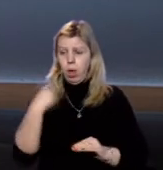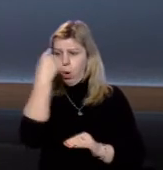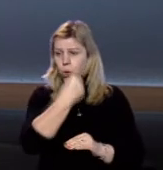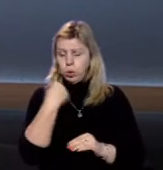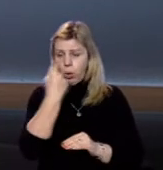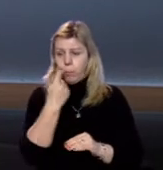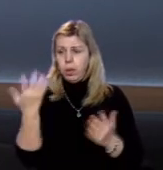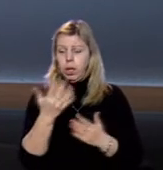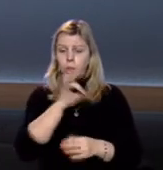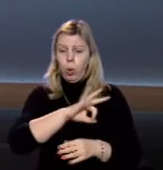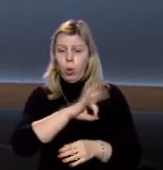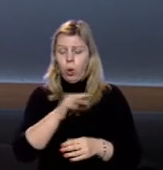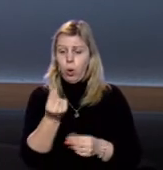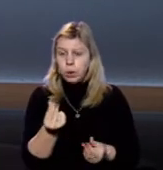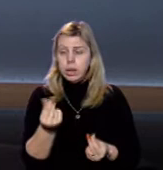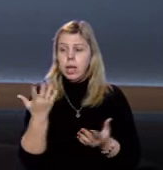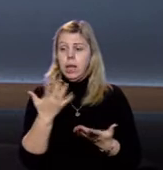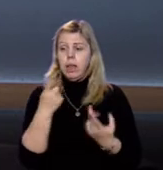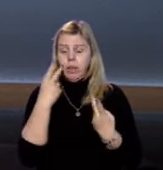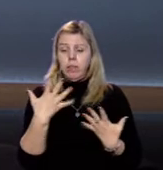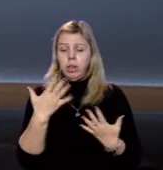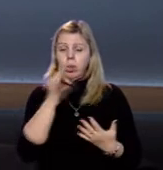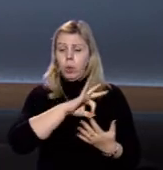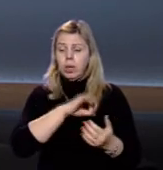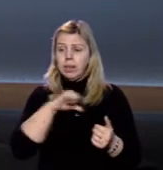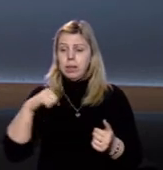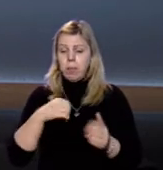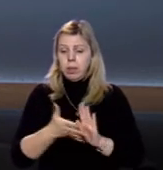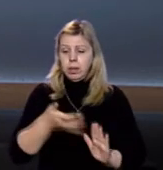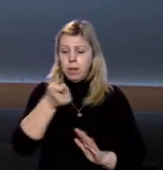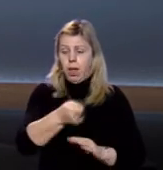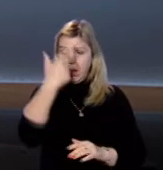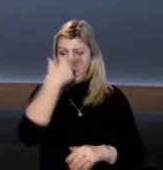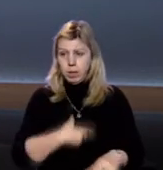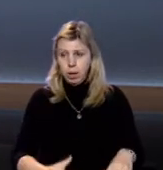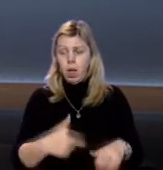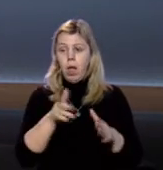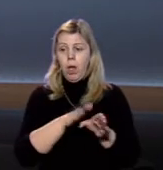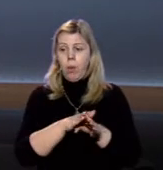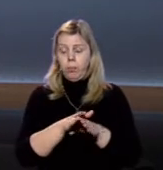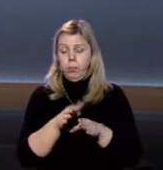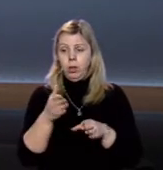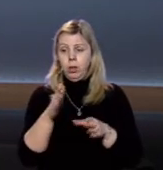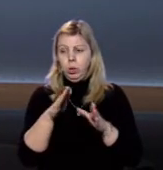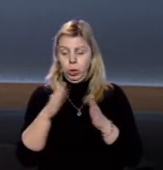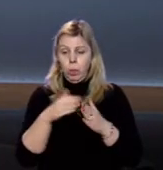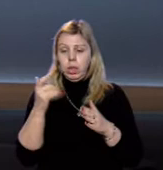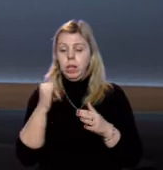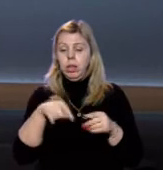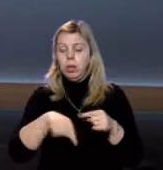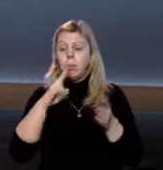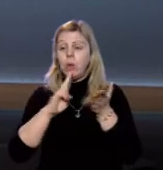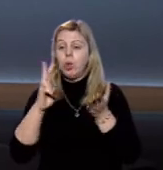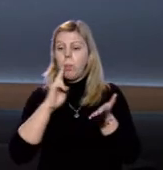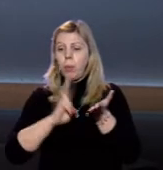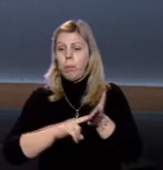про доходи, де відображаються і доходи самого заявника, тобто уповноваженої особи домогосподарства і членів його